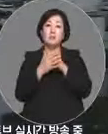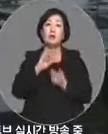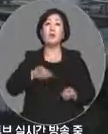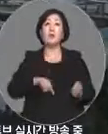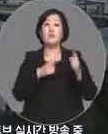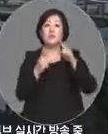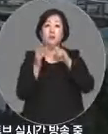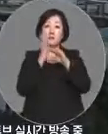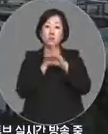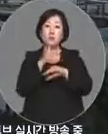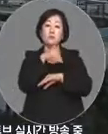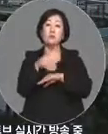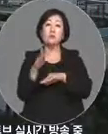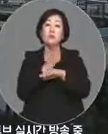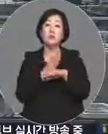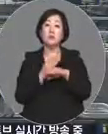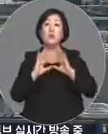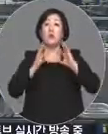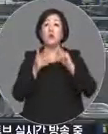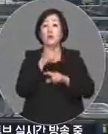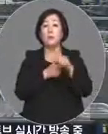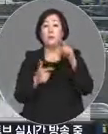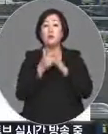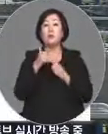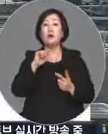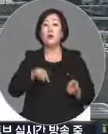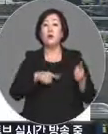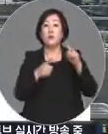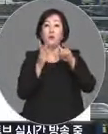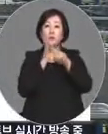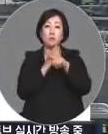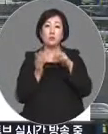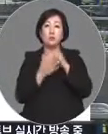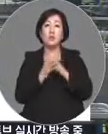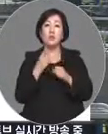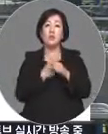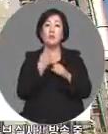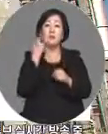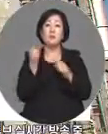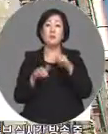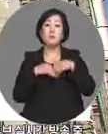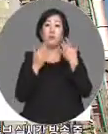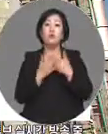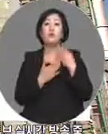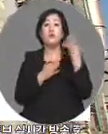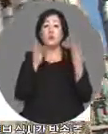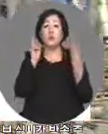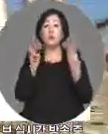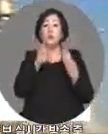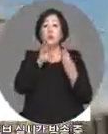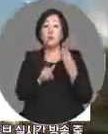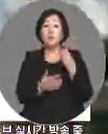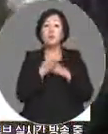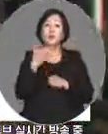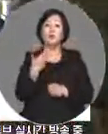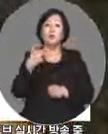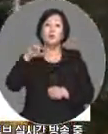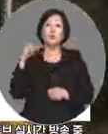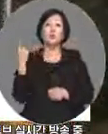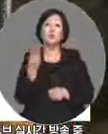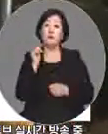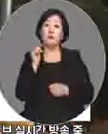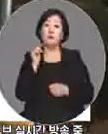성공했습니다. 글로벌 소비가 살아나며 지난해 국내 정유 4개사가 벌어들인 영업이익은 7조 2천억